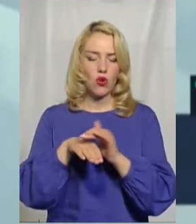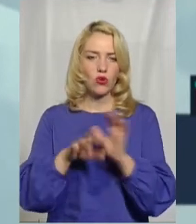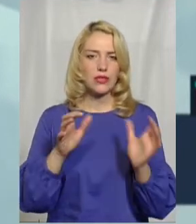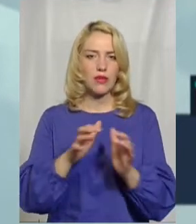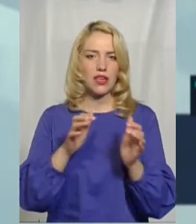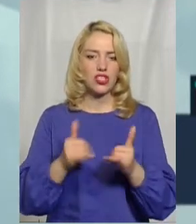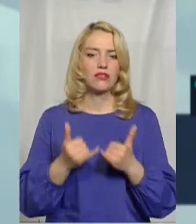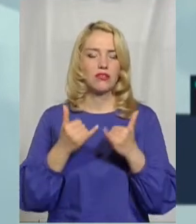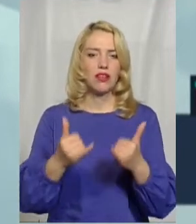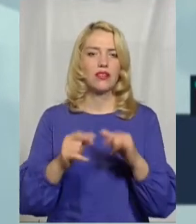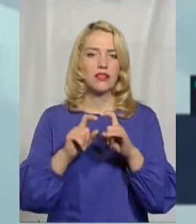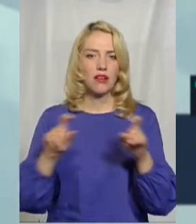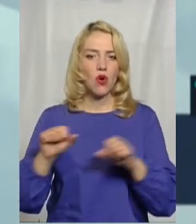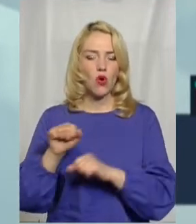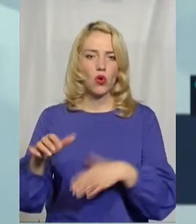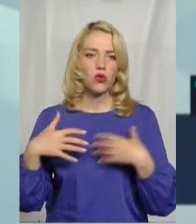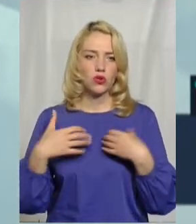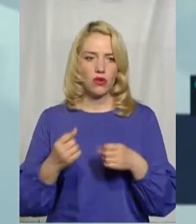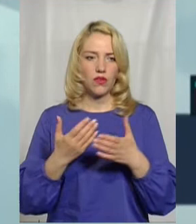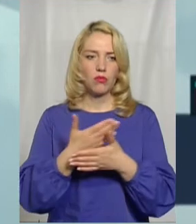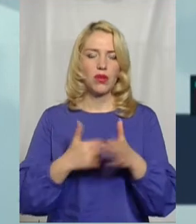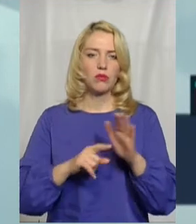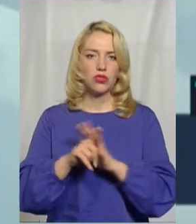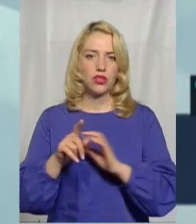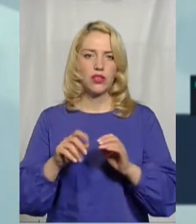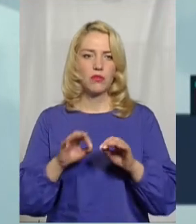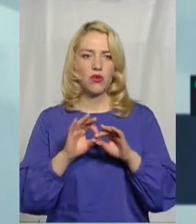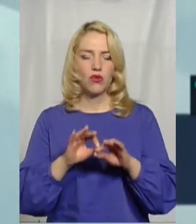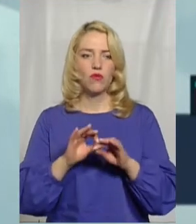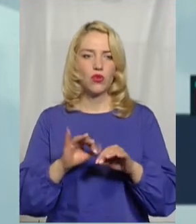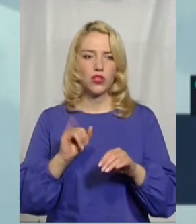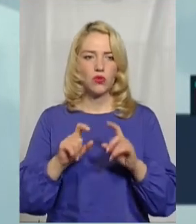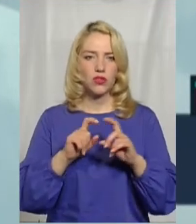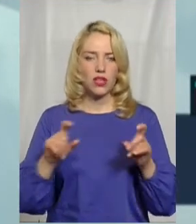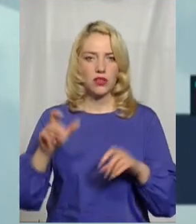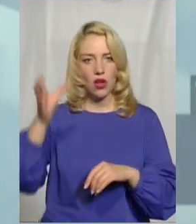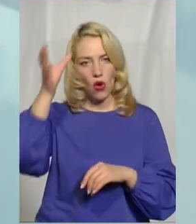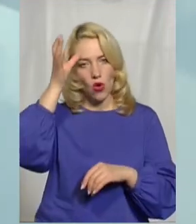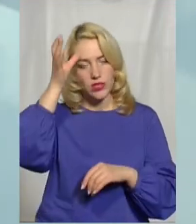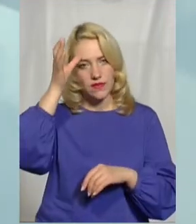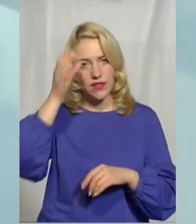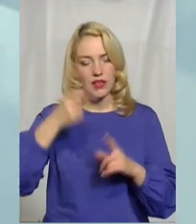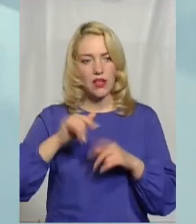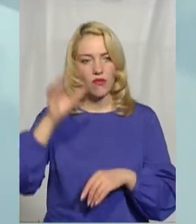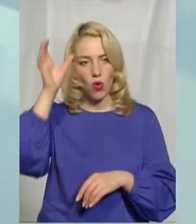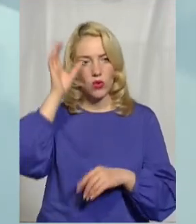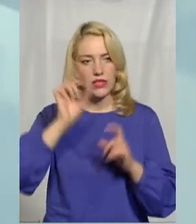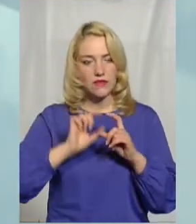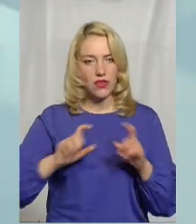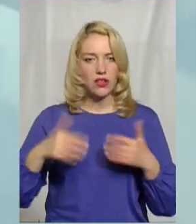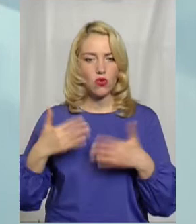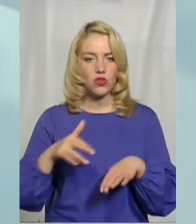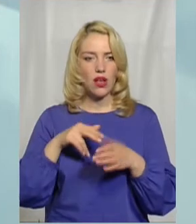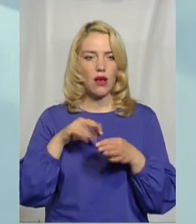здоров'я. Ми розпочали проводити огляд в закладах освіти. А в закладах освіти огляд